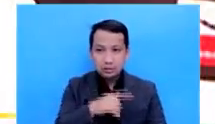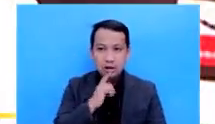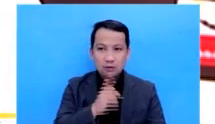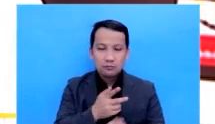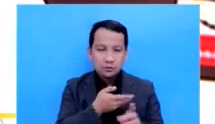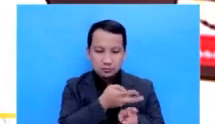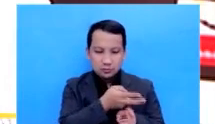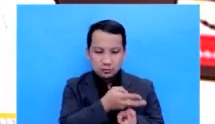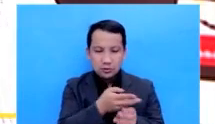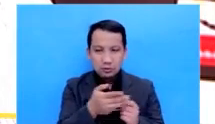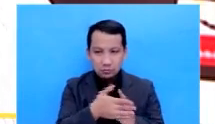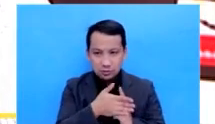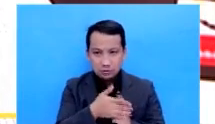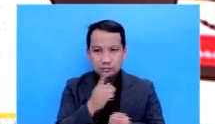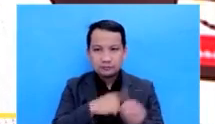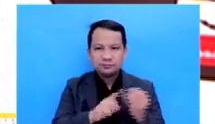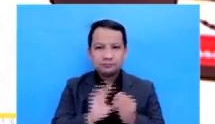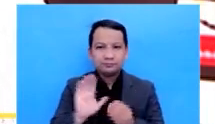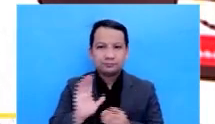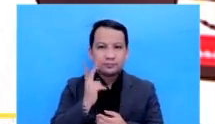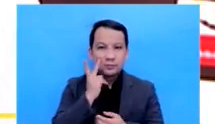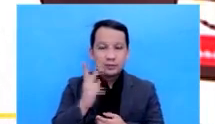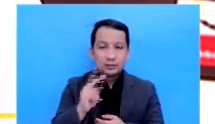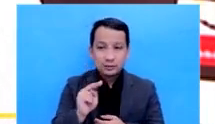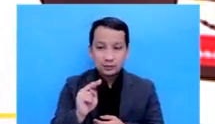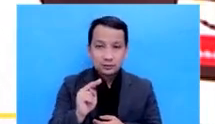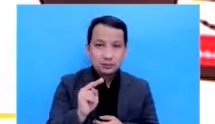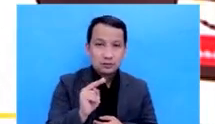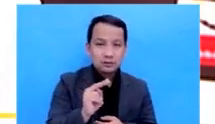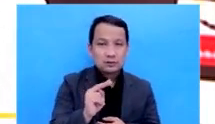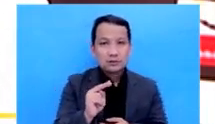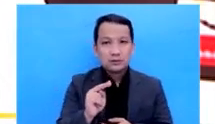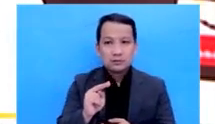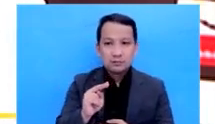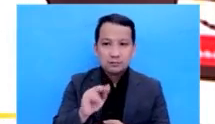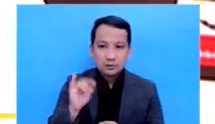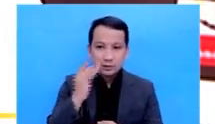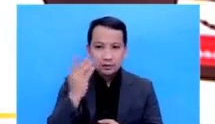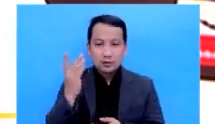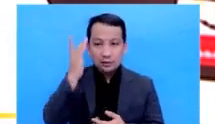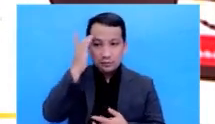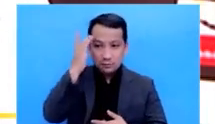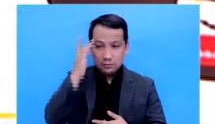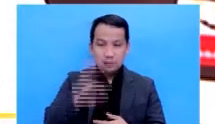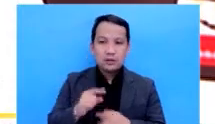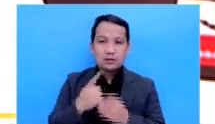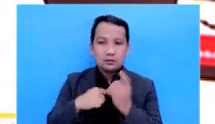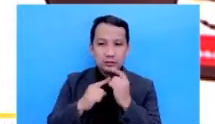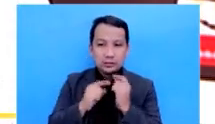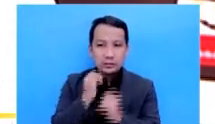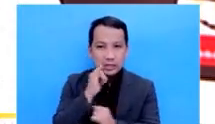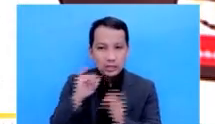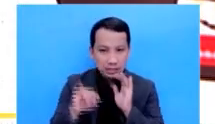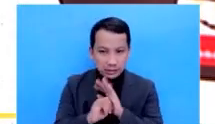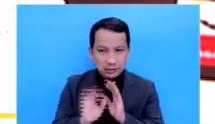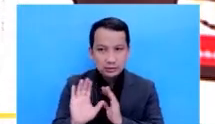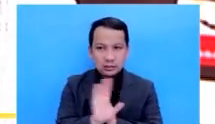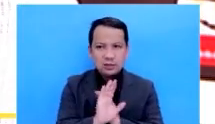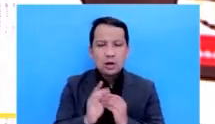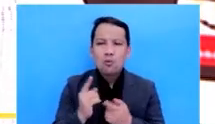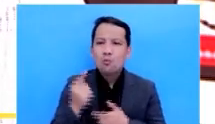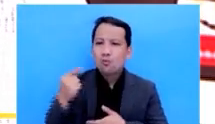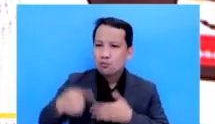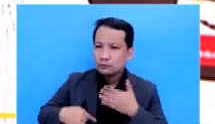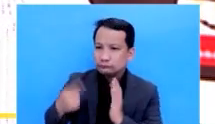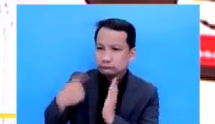officer sa NAIA. Usually NAIA po yan and Clark. So NAIA, so i-validate po niya yung identification nila. Che-check